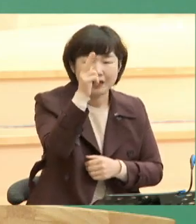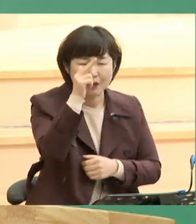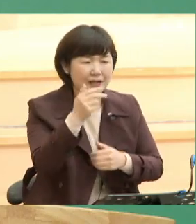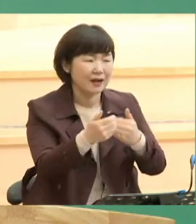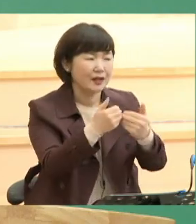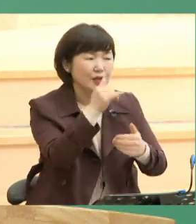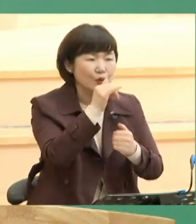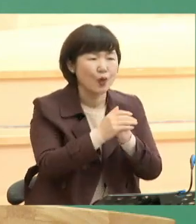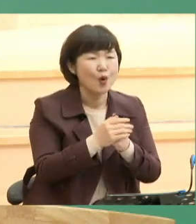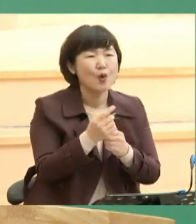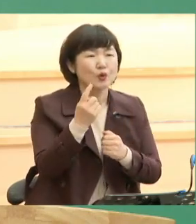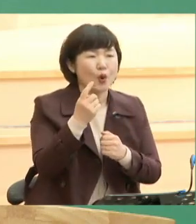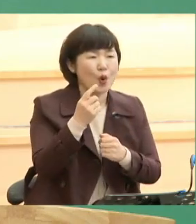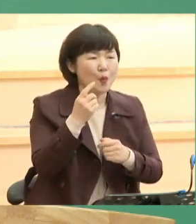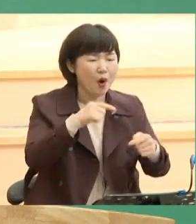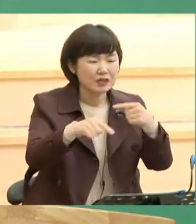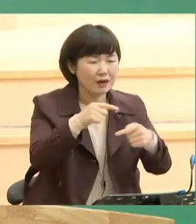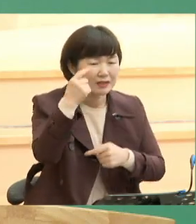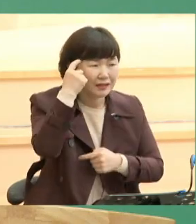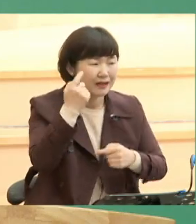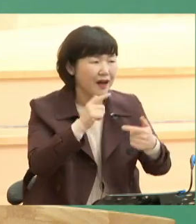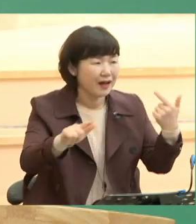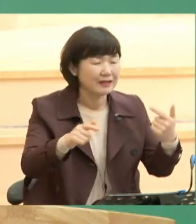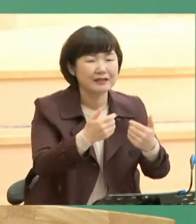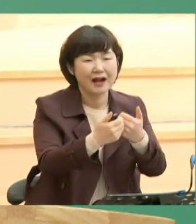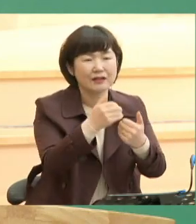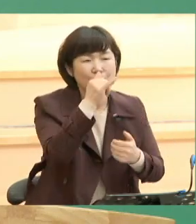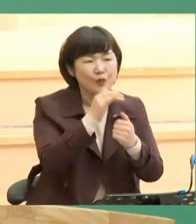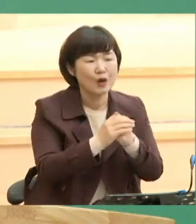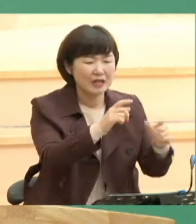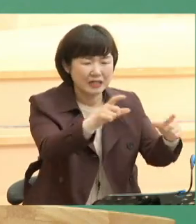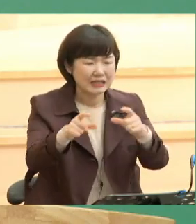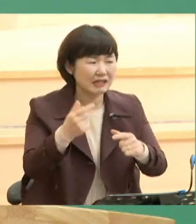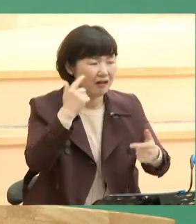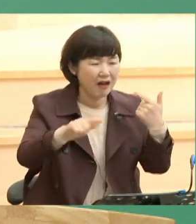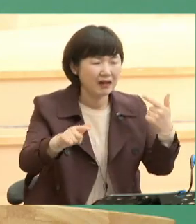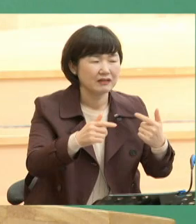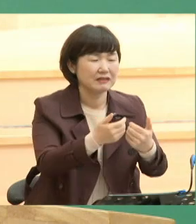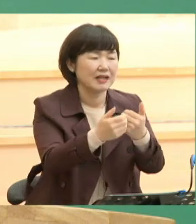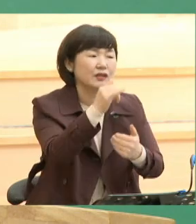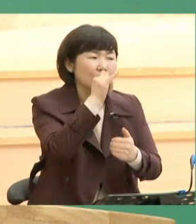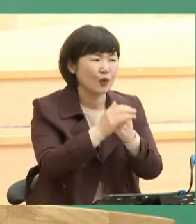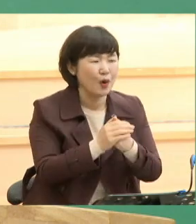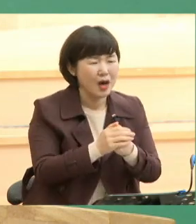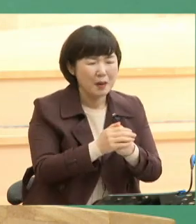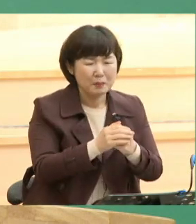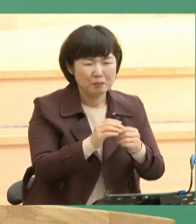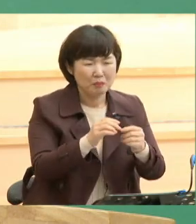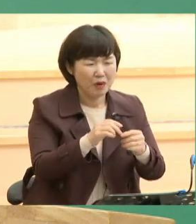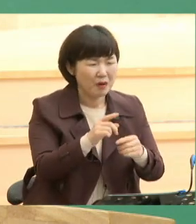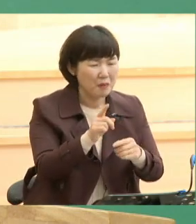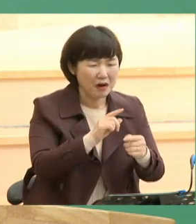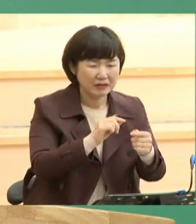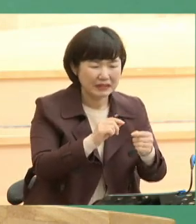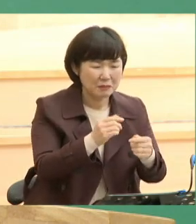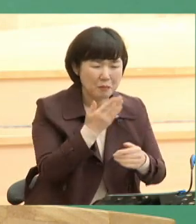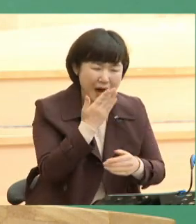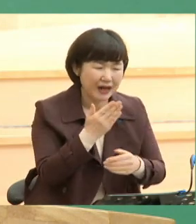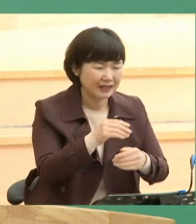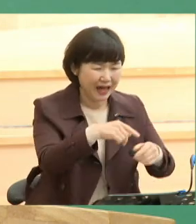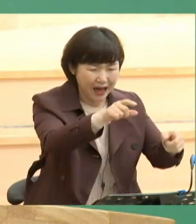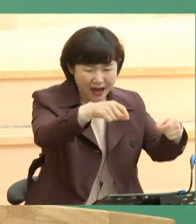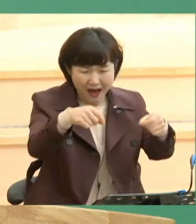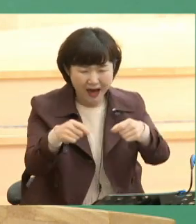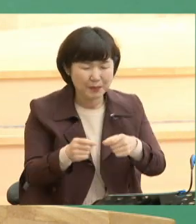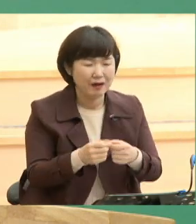이명 갈등이 있습니다 지역 갈등이 있습니다 웬만한 사회적 어떤 이수역 에 갖다 붙이면 다 갈등 거리가 되어 져요 갈등의